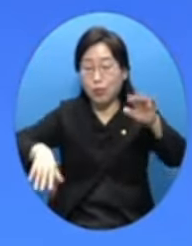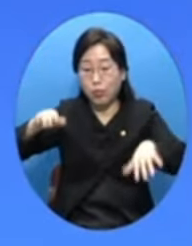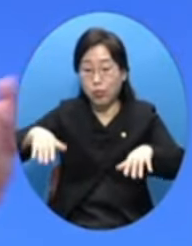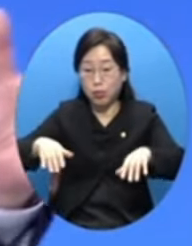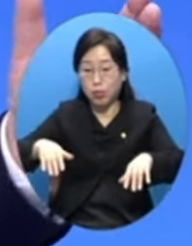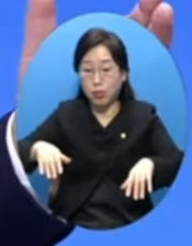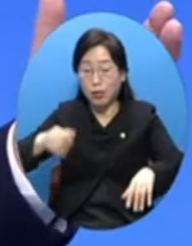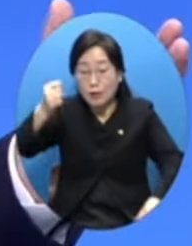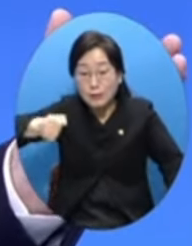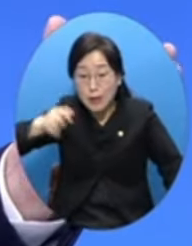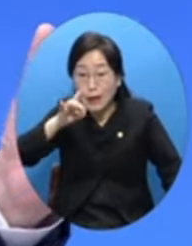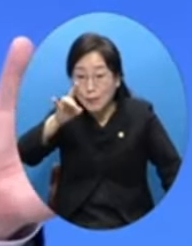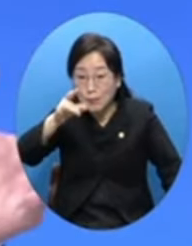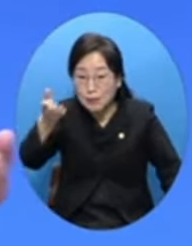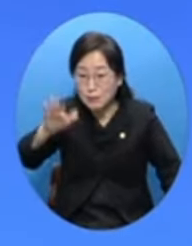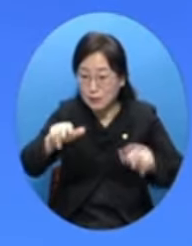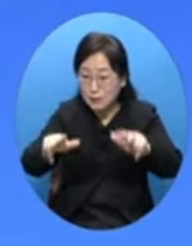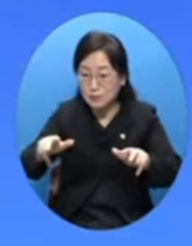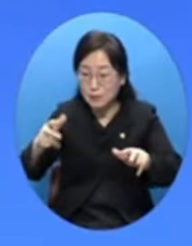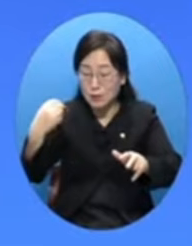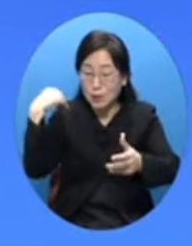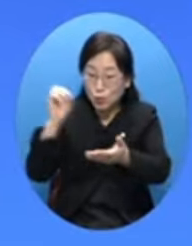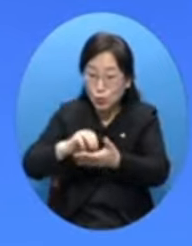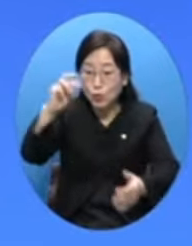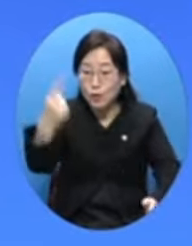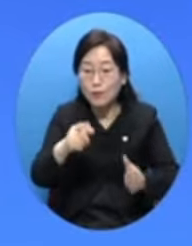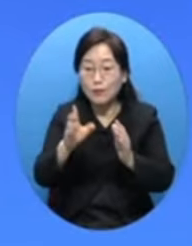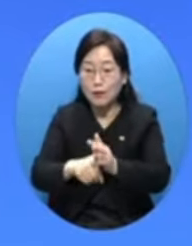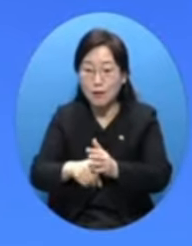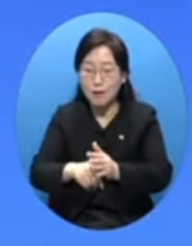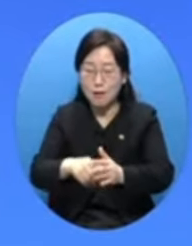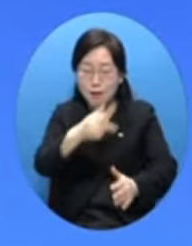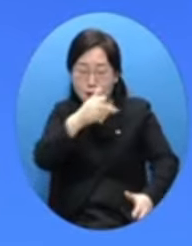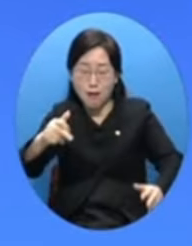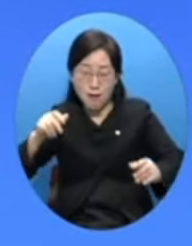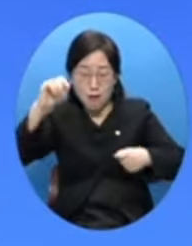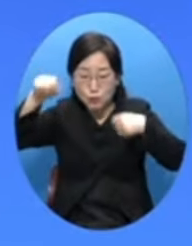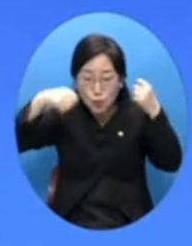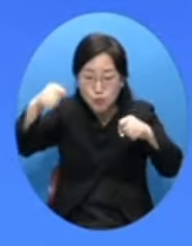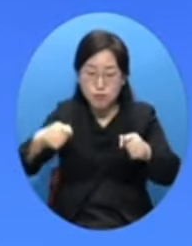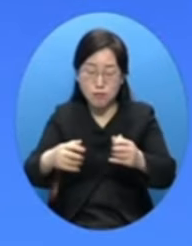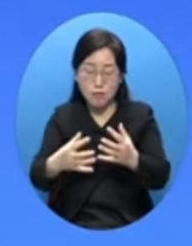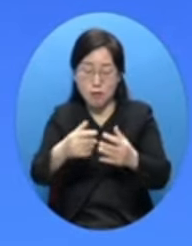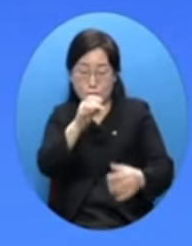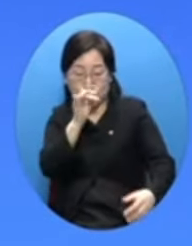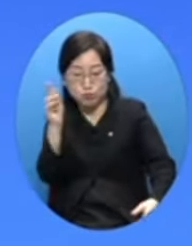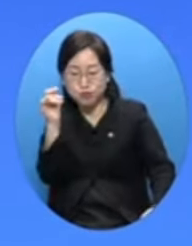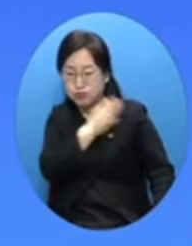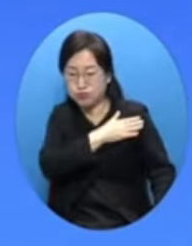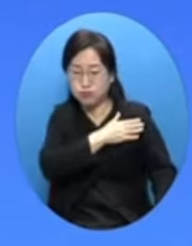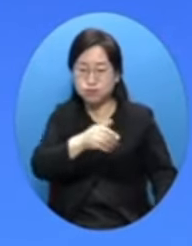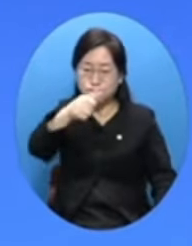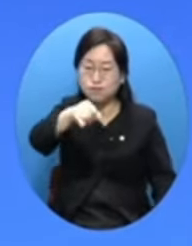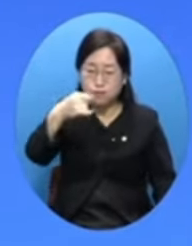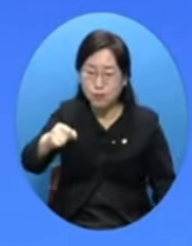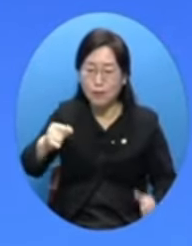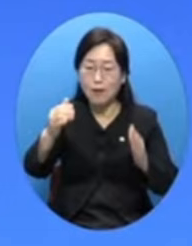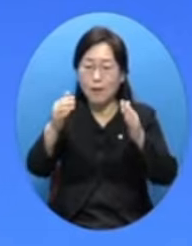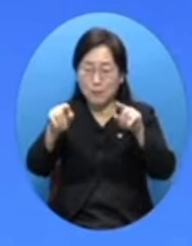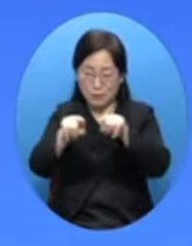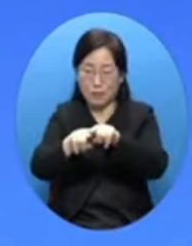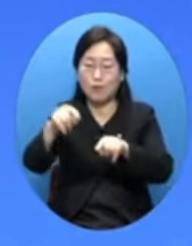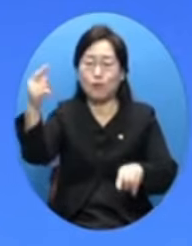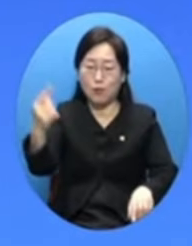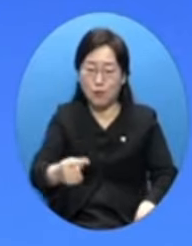그가 수많은 가족대 두 때를 몰고 그의 자녀들과 함께 돌아가게 되 것을 하나님앞에 감사했던 것입니다